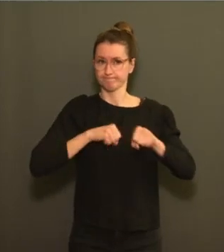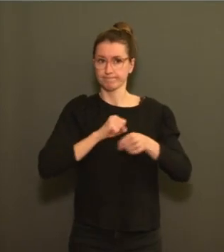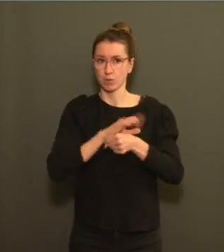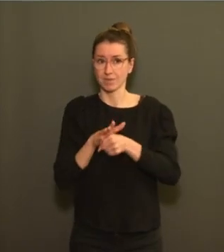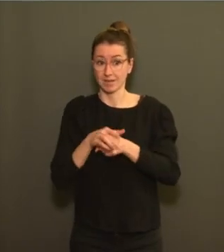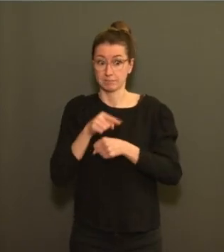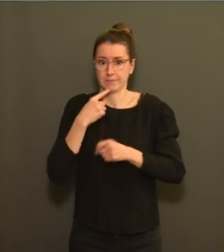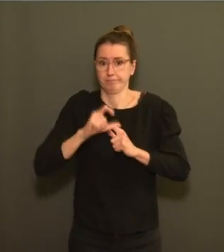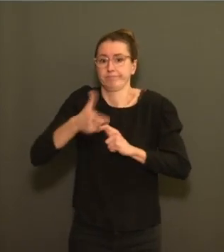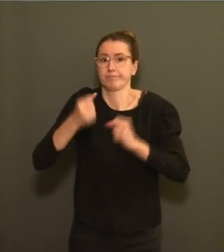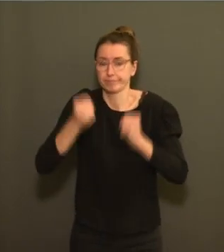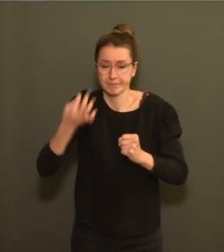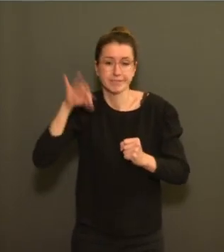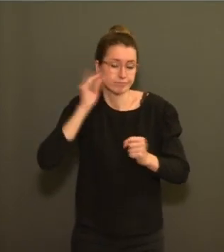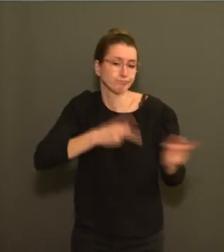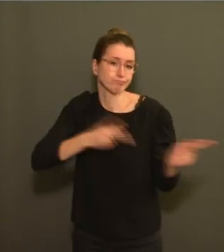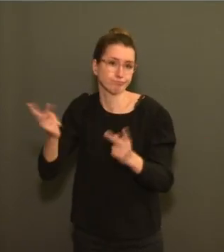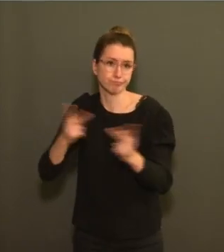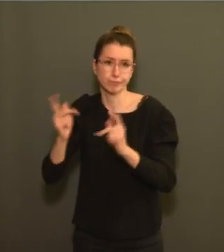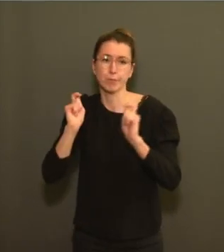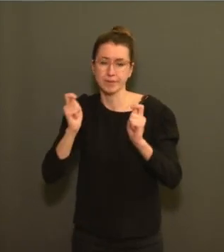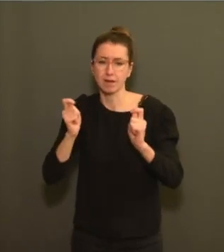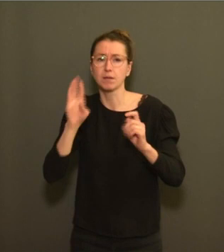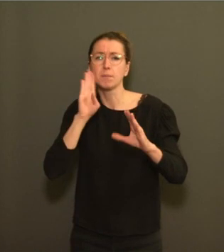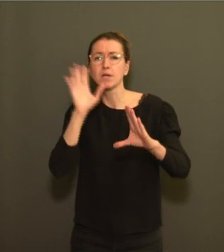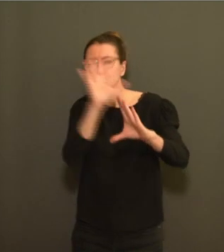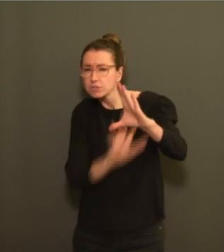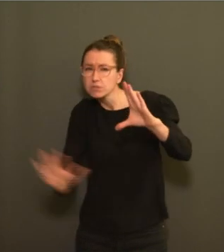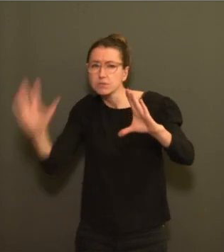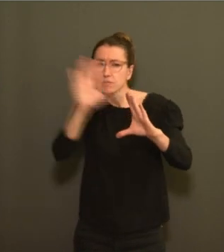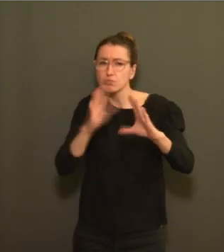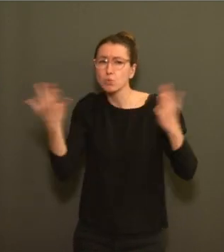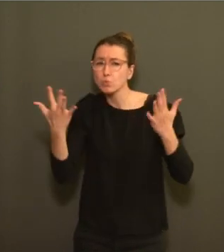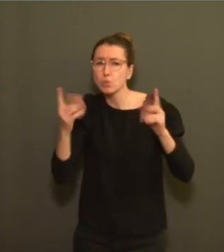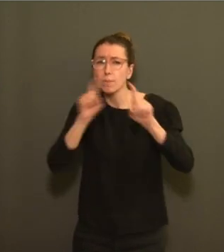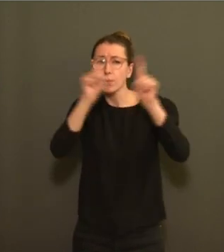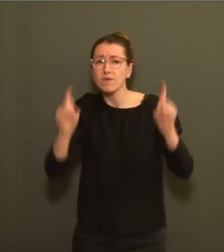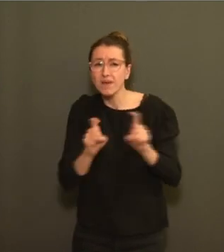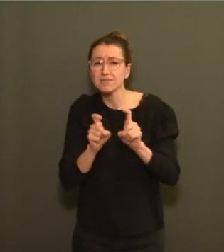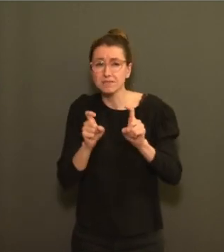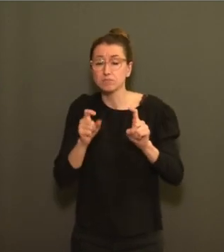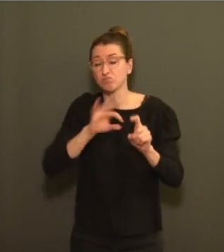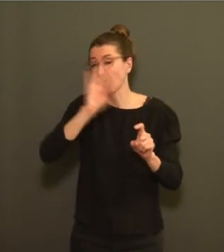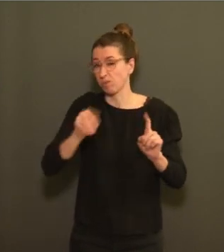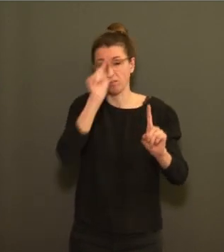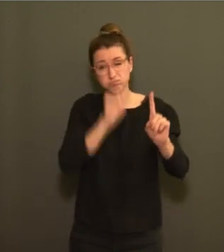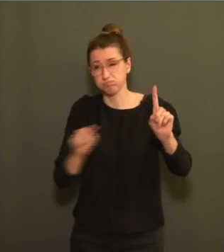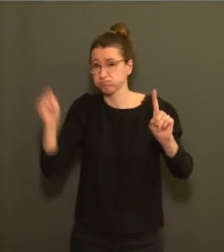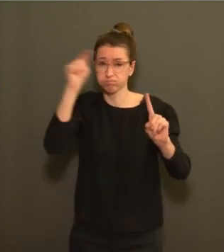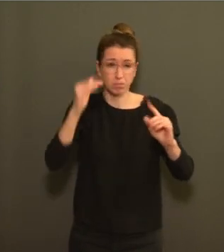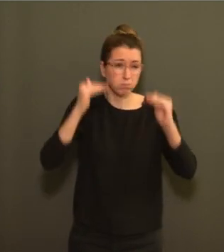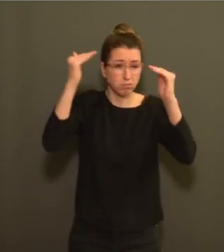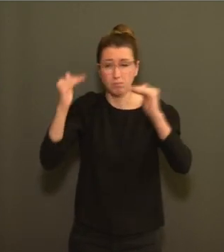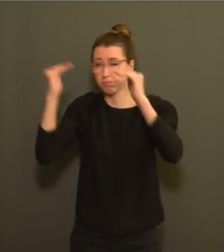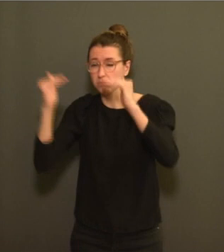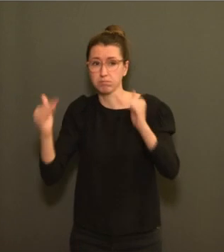Toutes les provinces sont atteintes, mais avec simplement un timing qui est différent. On le sait, nous avons